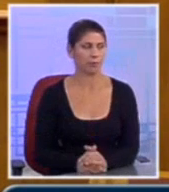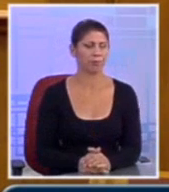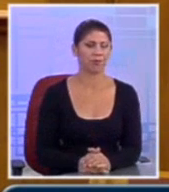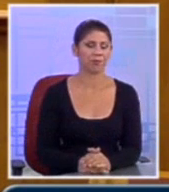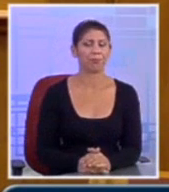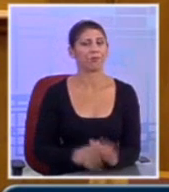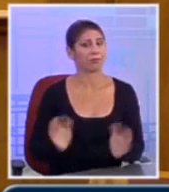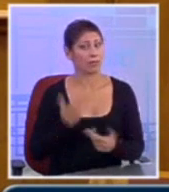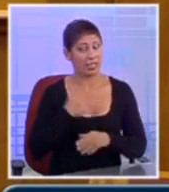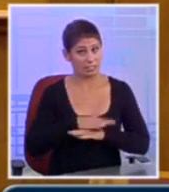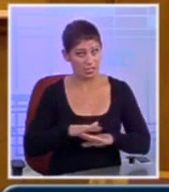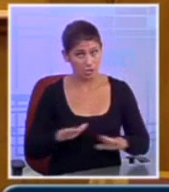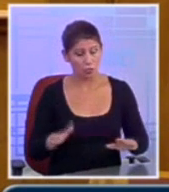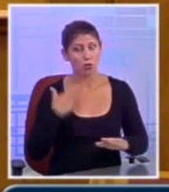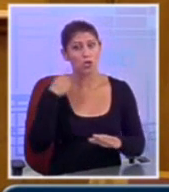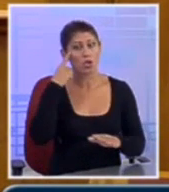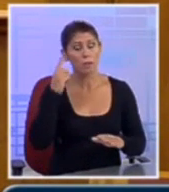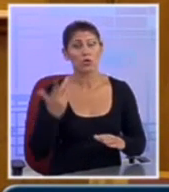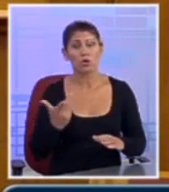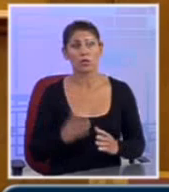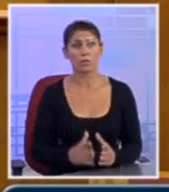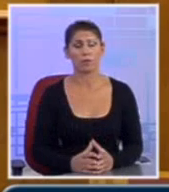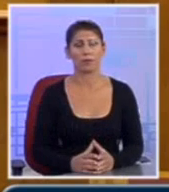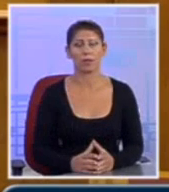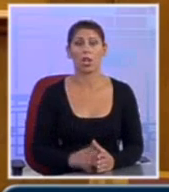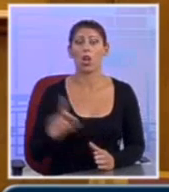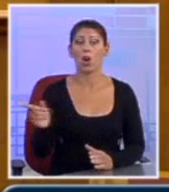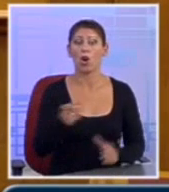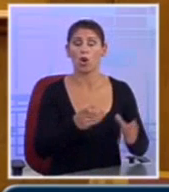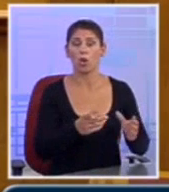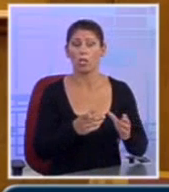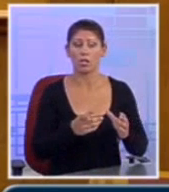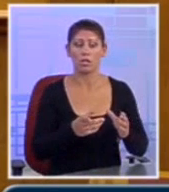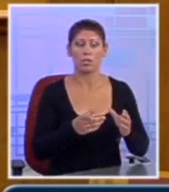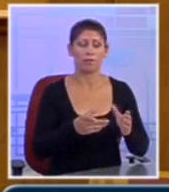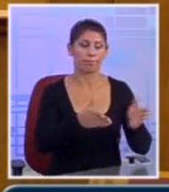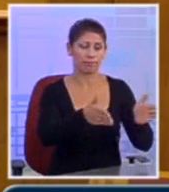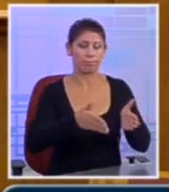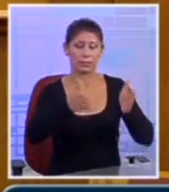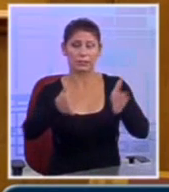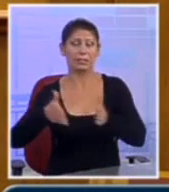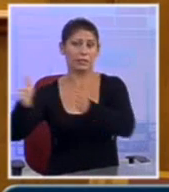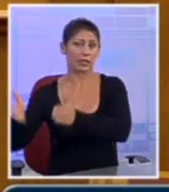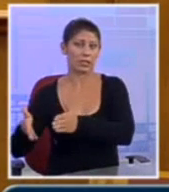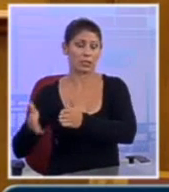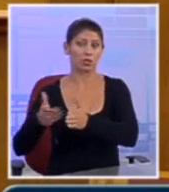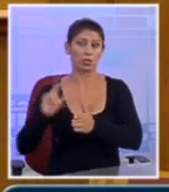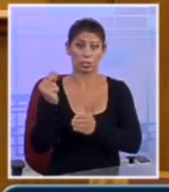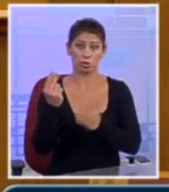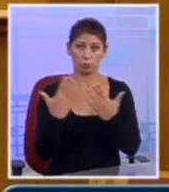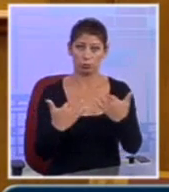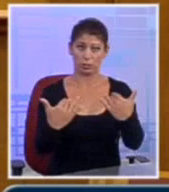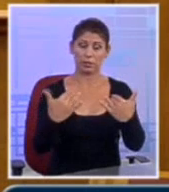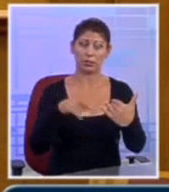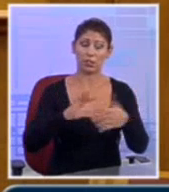Συνεπώς, και για να ολοκληρώσω, νομίζω ότι όλες οι πτέρυγες του Κοινοβουλίου βρίσκονται ενώπιον ιστορικών επιλογών και η δική